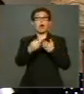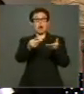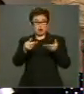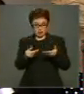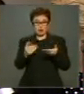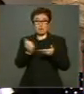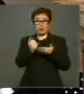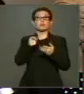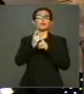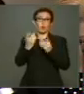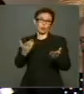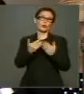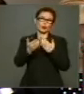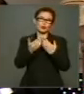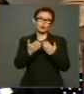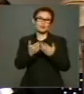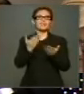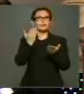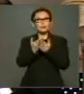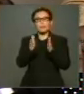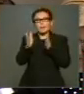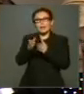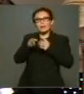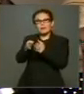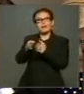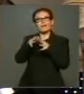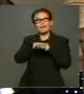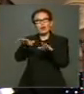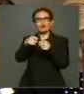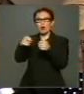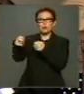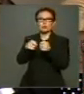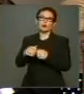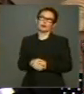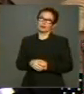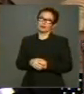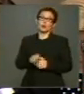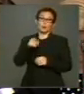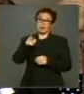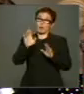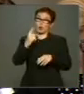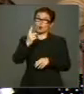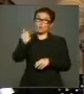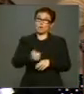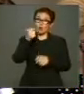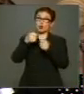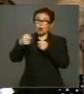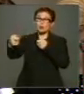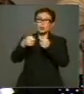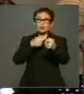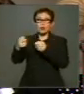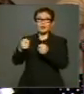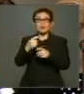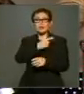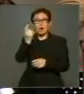mitä on mahdollisuuksia. Ja sen verran alemman tieverkon joustamisesta, että se on joustanut jo kymmenen vuotta, koko sen